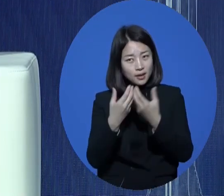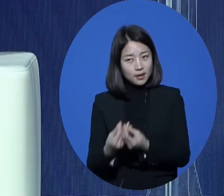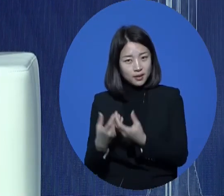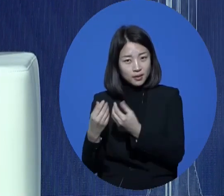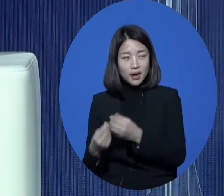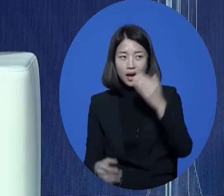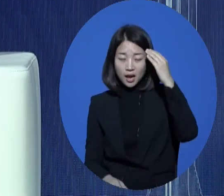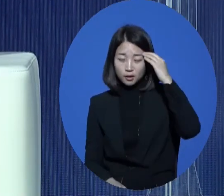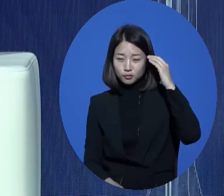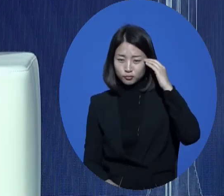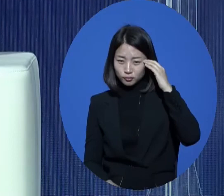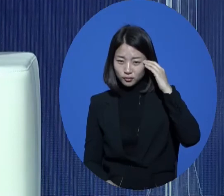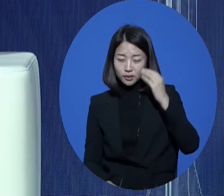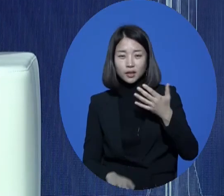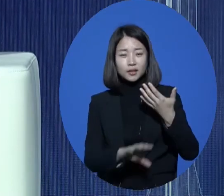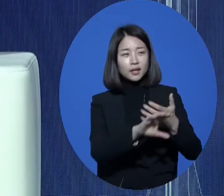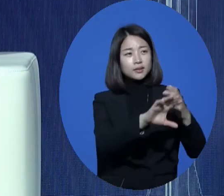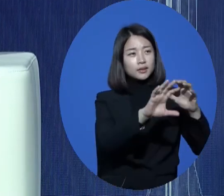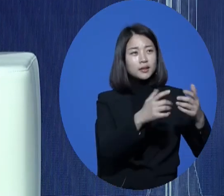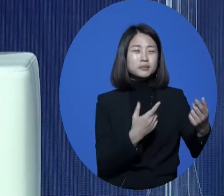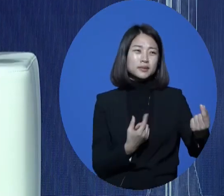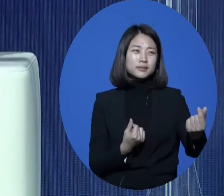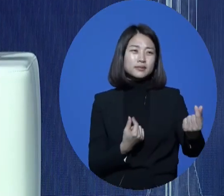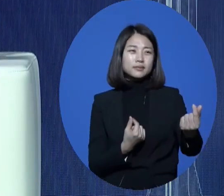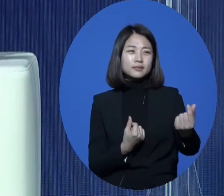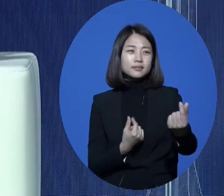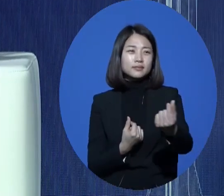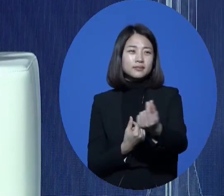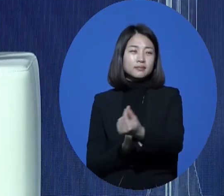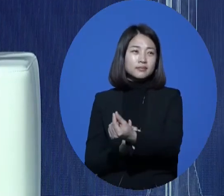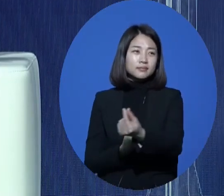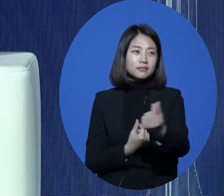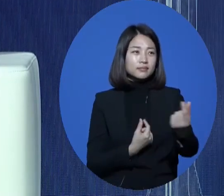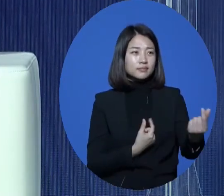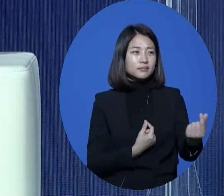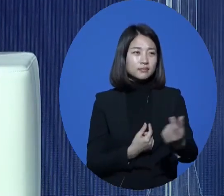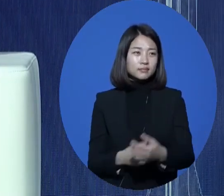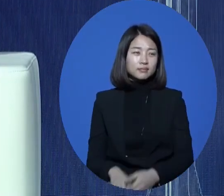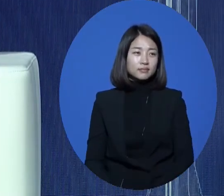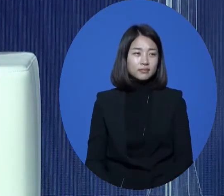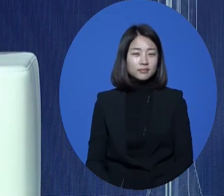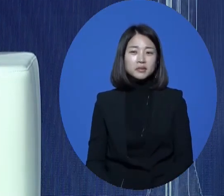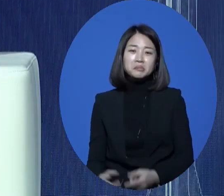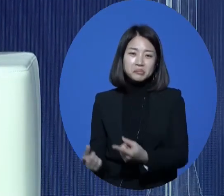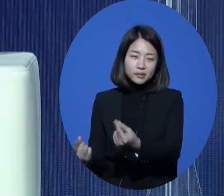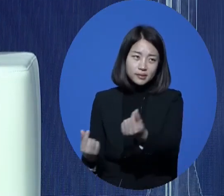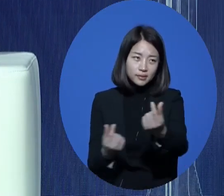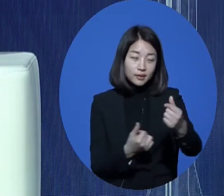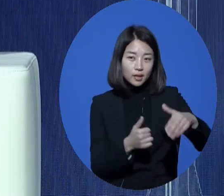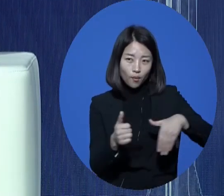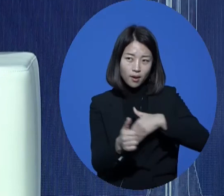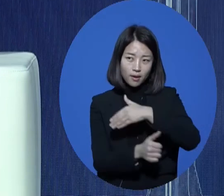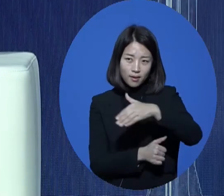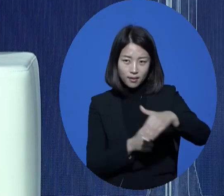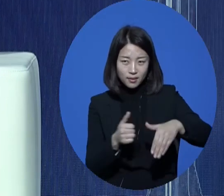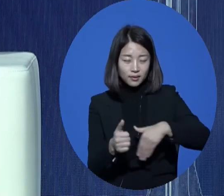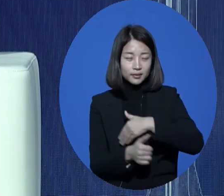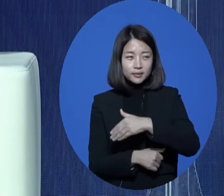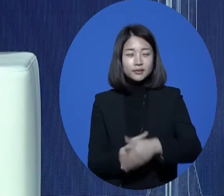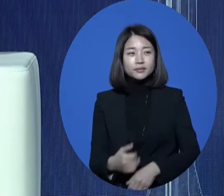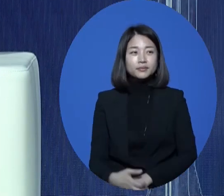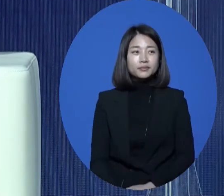한국 사회나 국제 사회나 전혀 이렇게 다르지 않은 공통점이